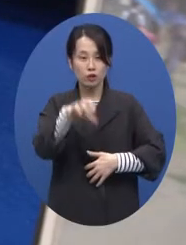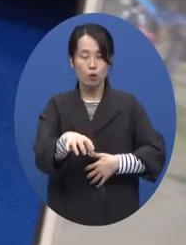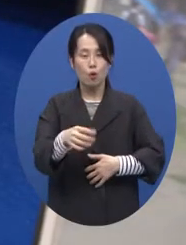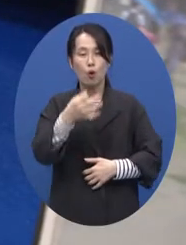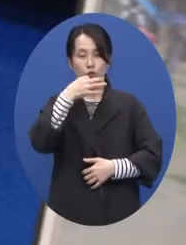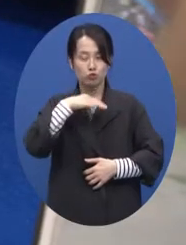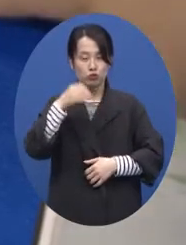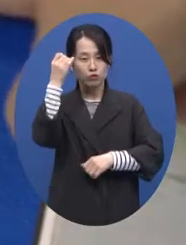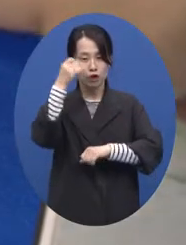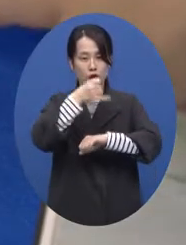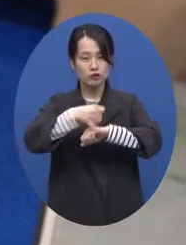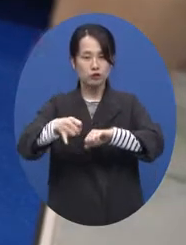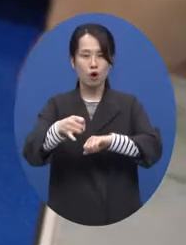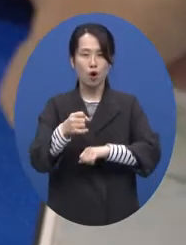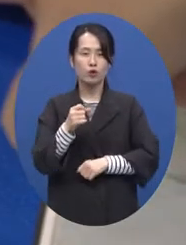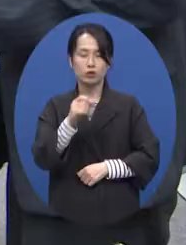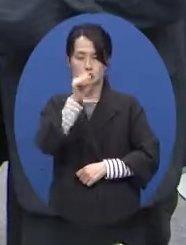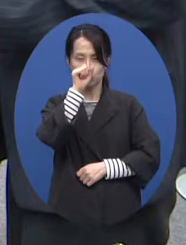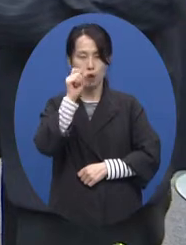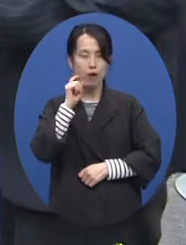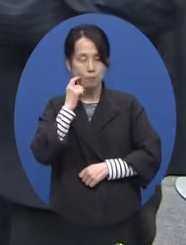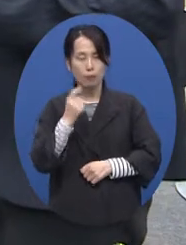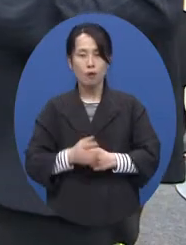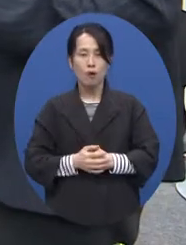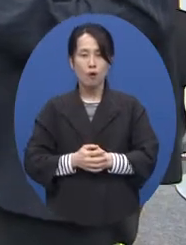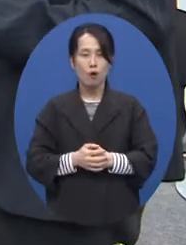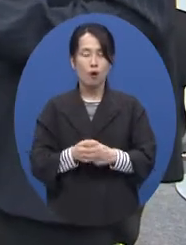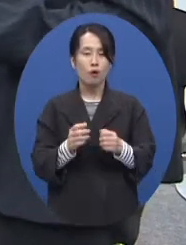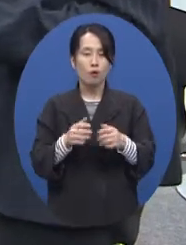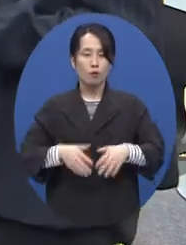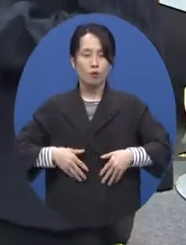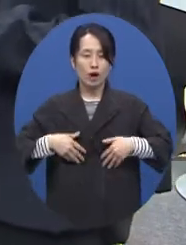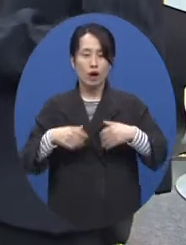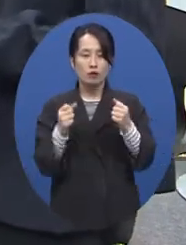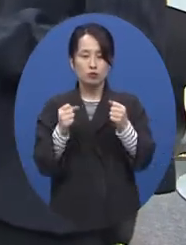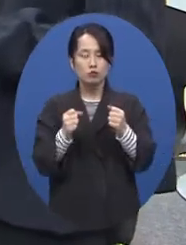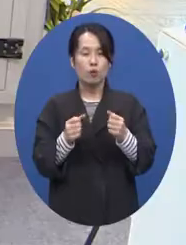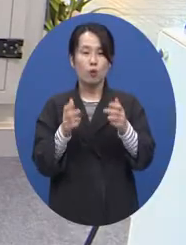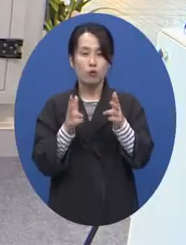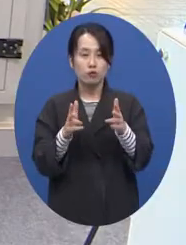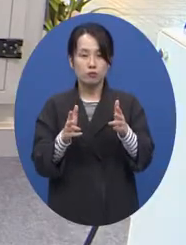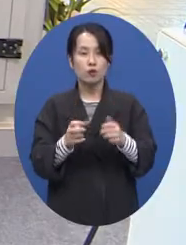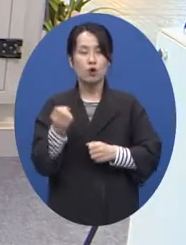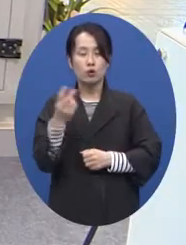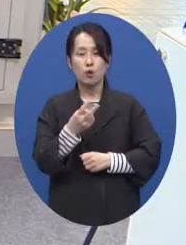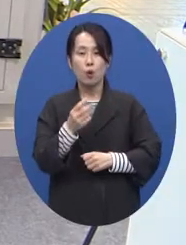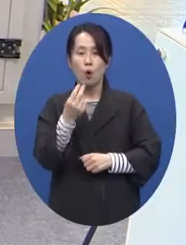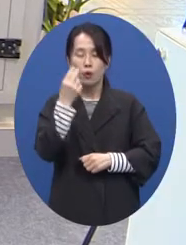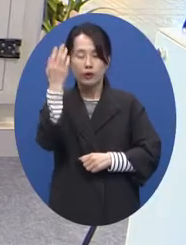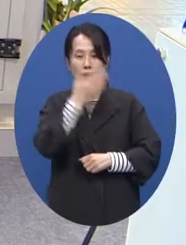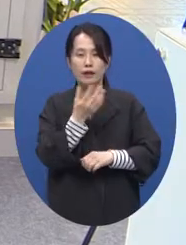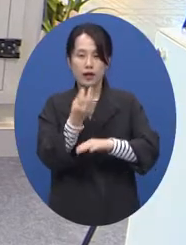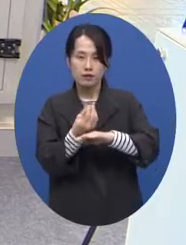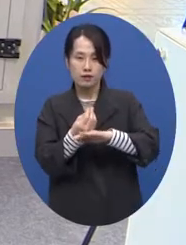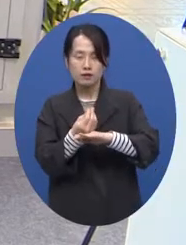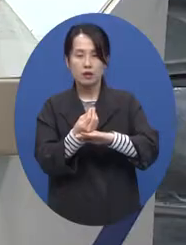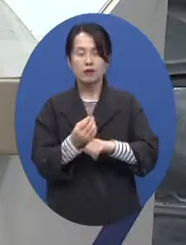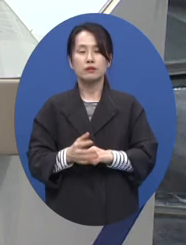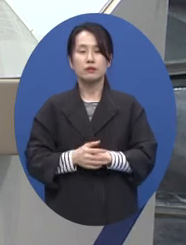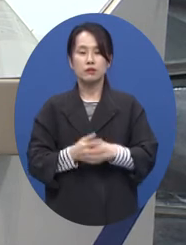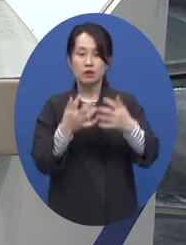실용성과 디자인을 모두 갖췄습니다. 냉난방뿐 아니라 공기 정화, 가습기의 기능까지 있는 공기